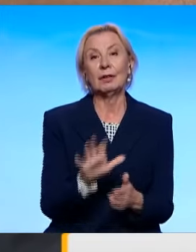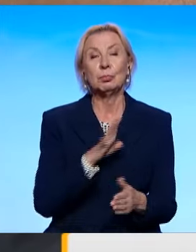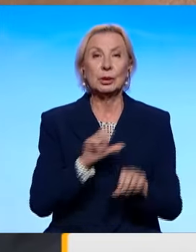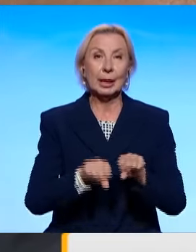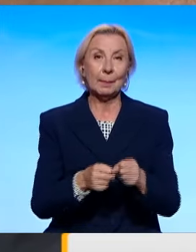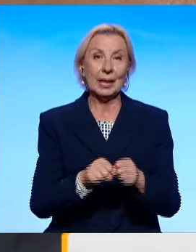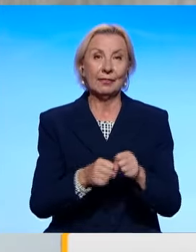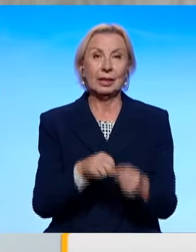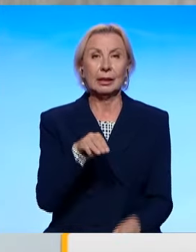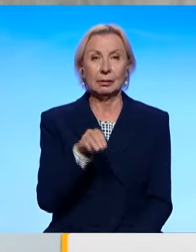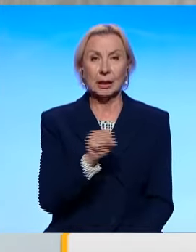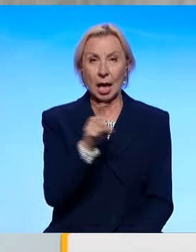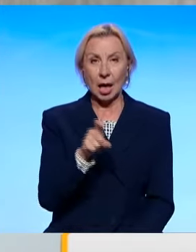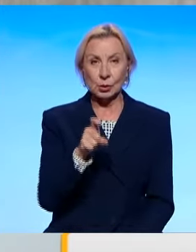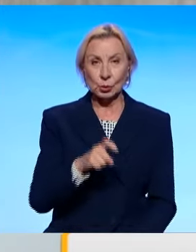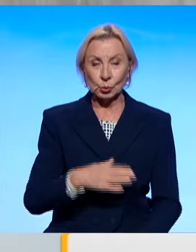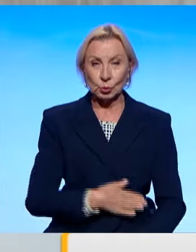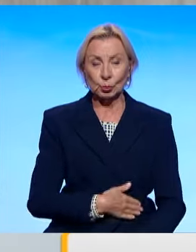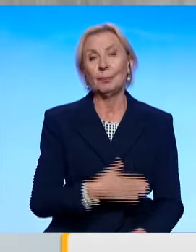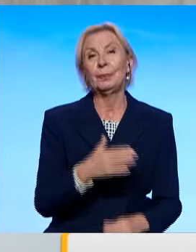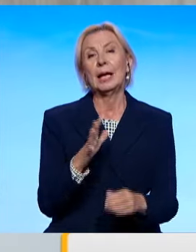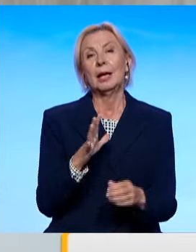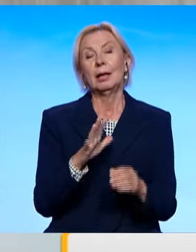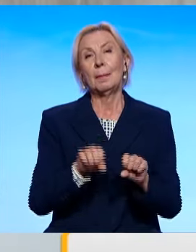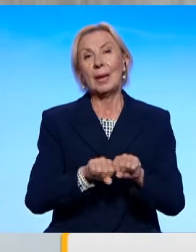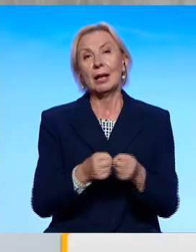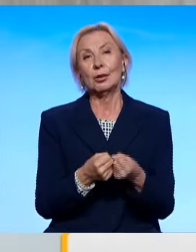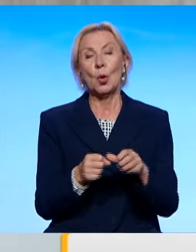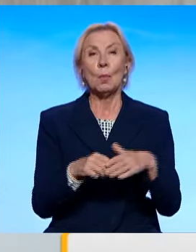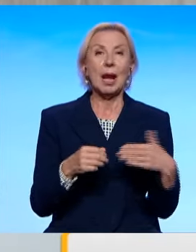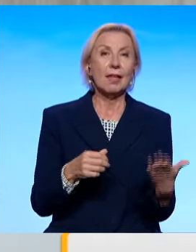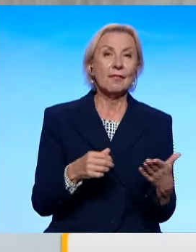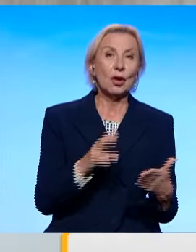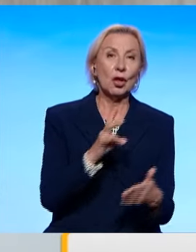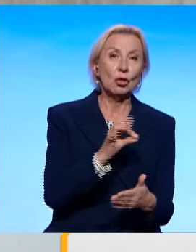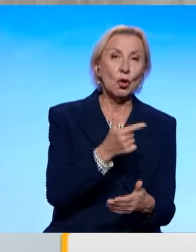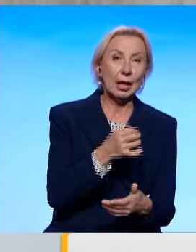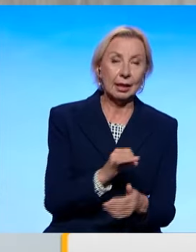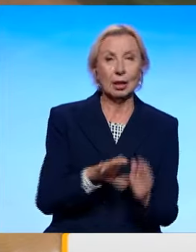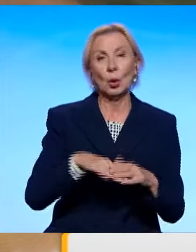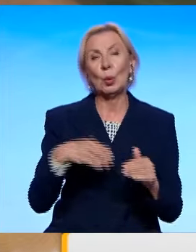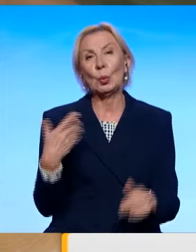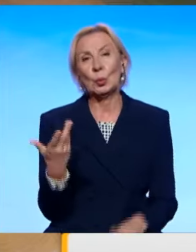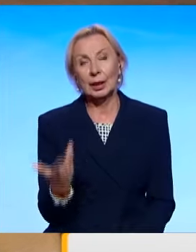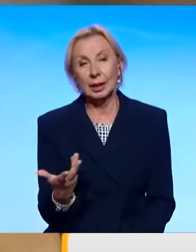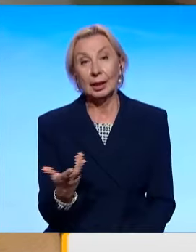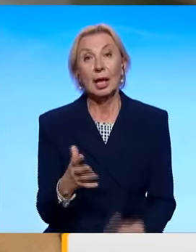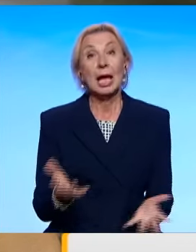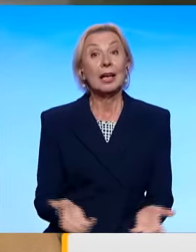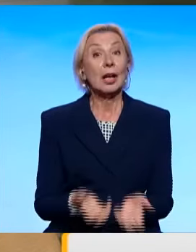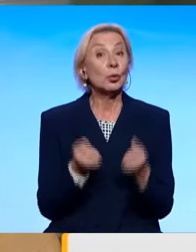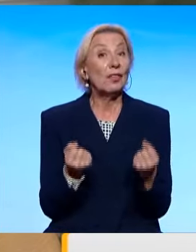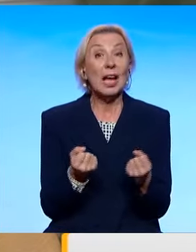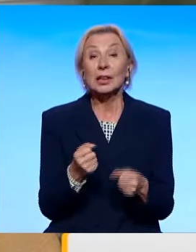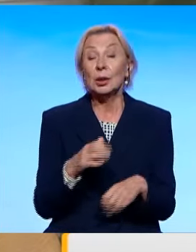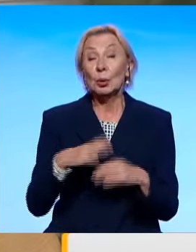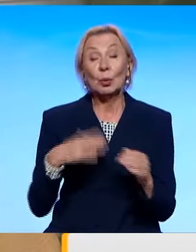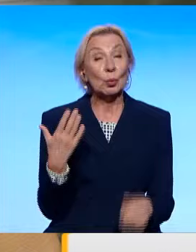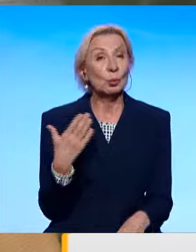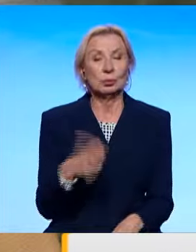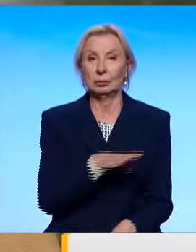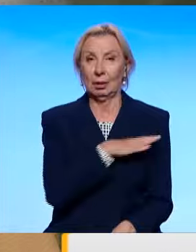переломи тазу, були переломи лівої ноги, правої руки. Рятувати її було вже марно.